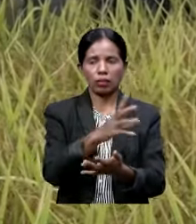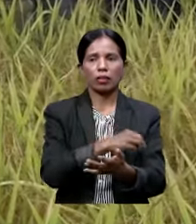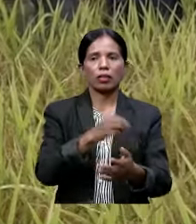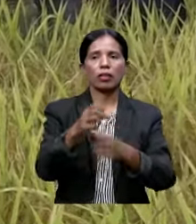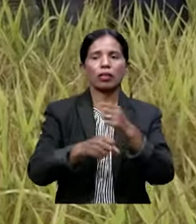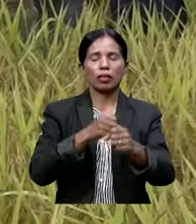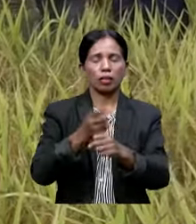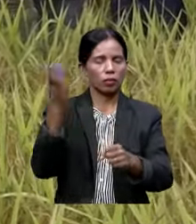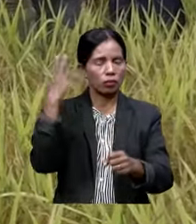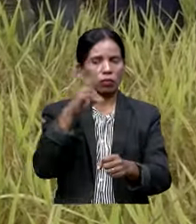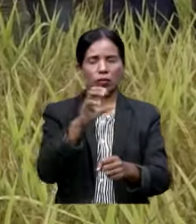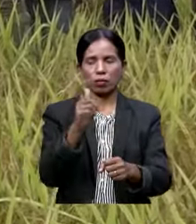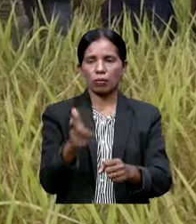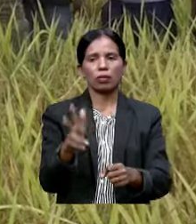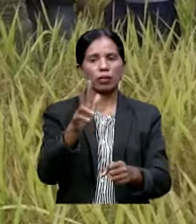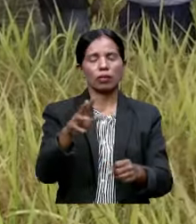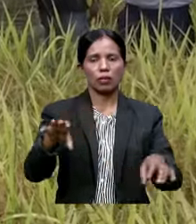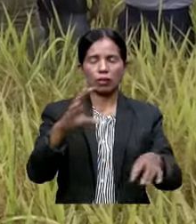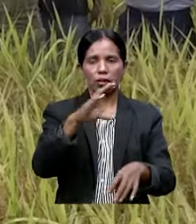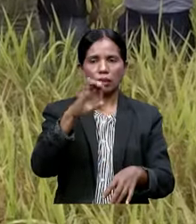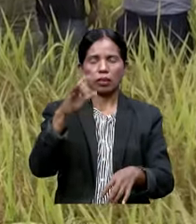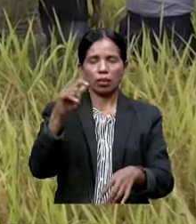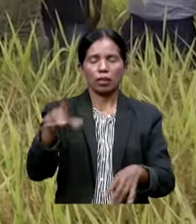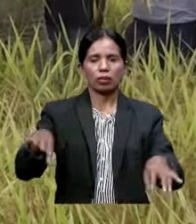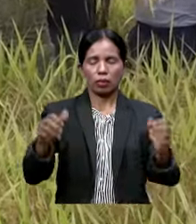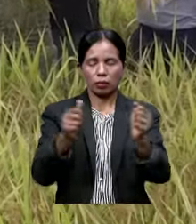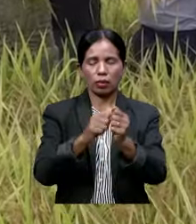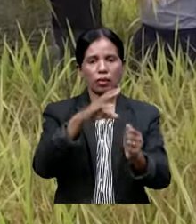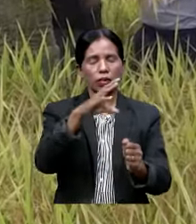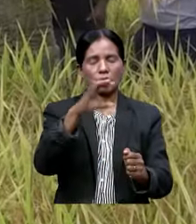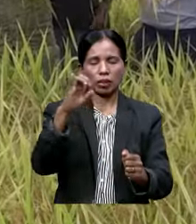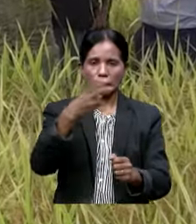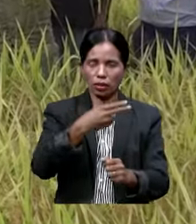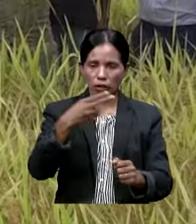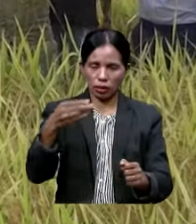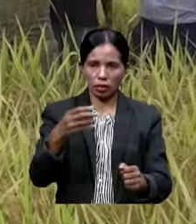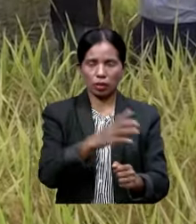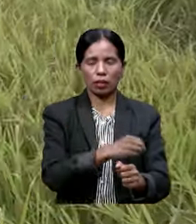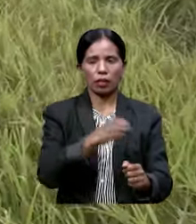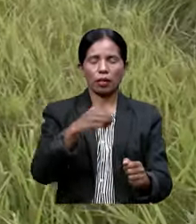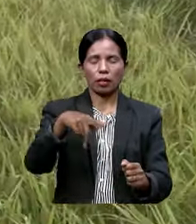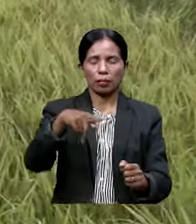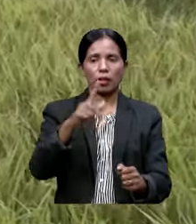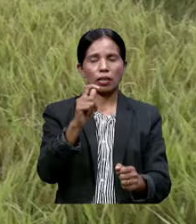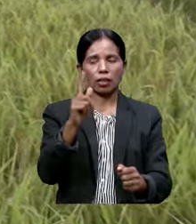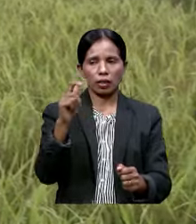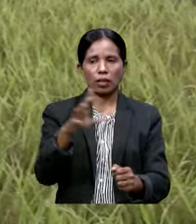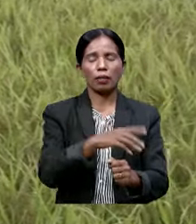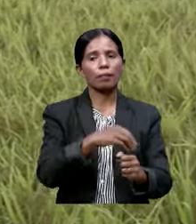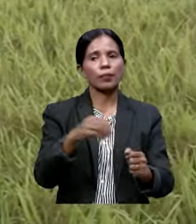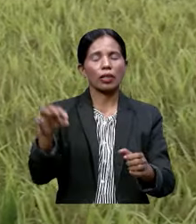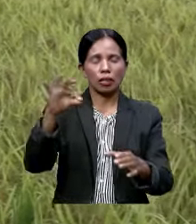tinang riuroron resin tolu CCI Teli servisu amutu ko CCI Indonesia lihusi Kadin Manggarai Barat no PT Petrosida Gresik